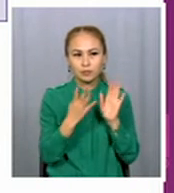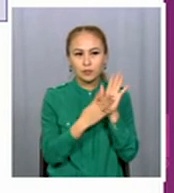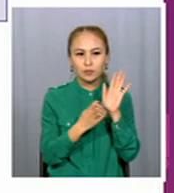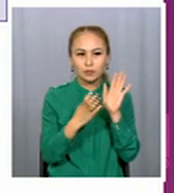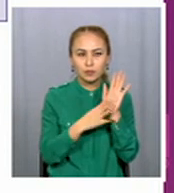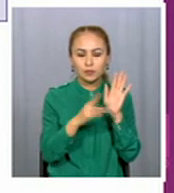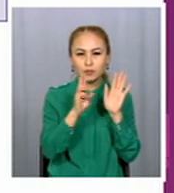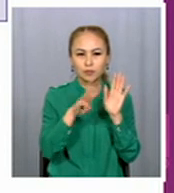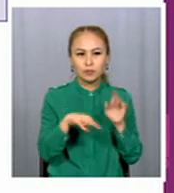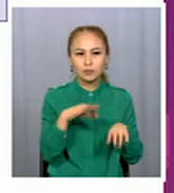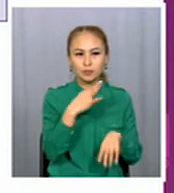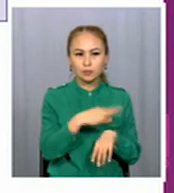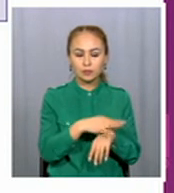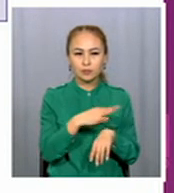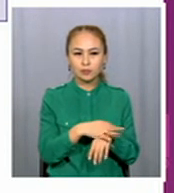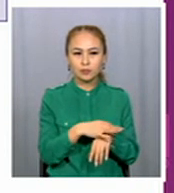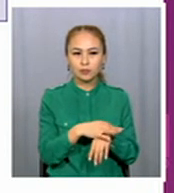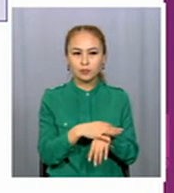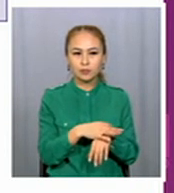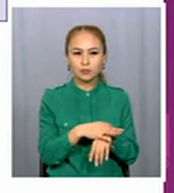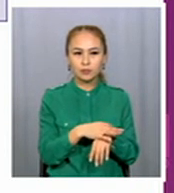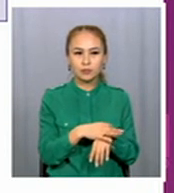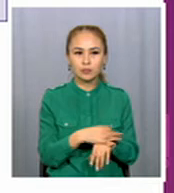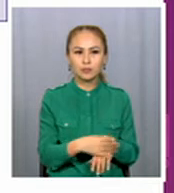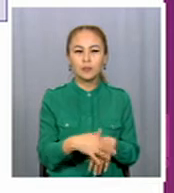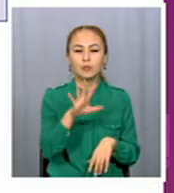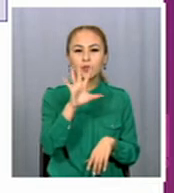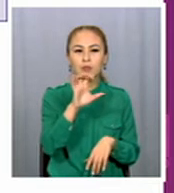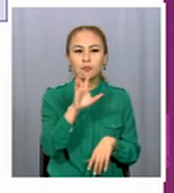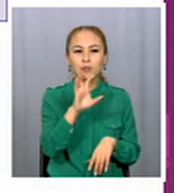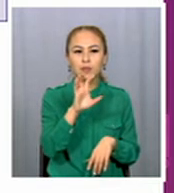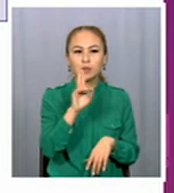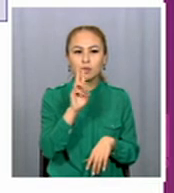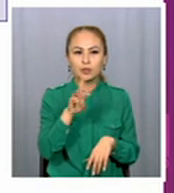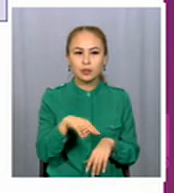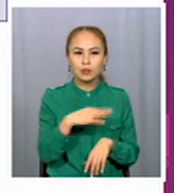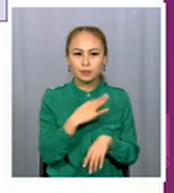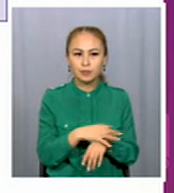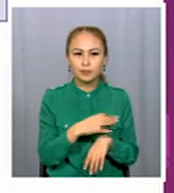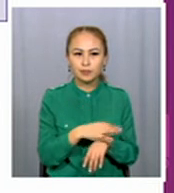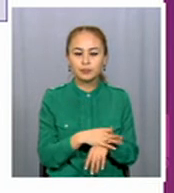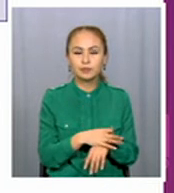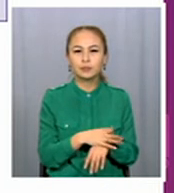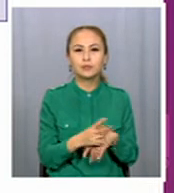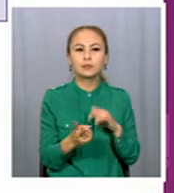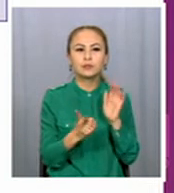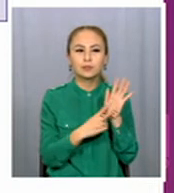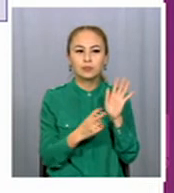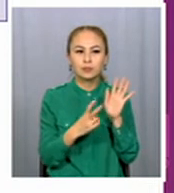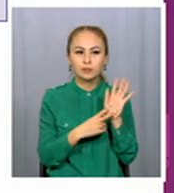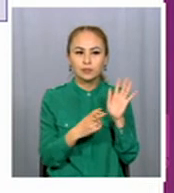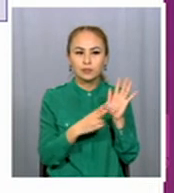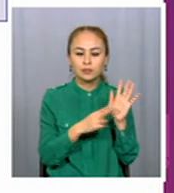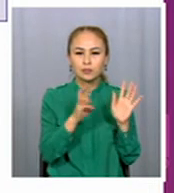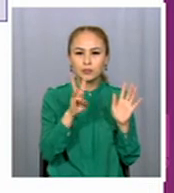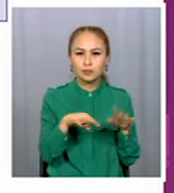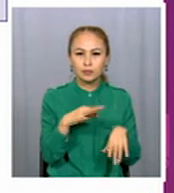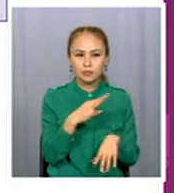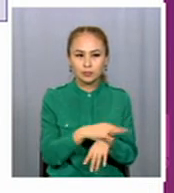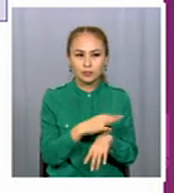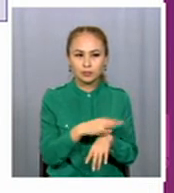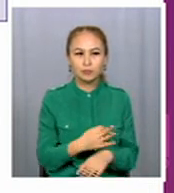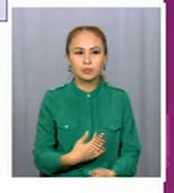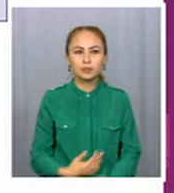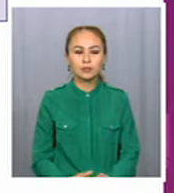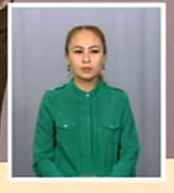Жылдамдығы сағатына 900 километр, сағатына 500 километр, сағатына